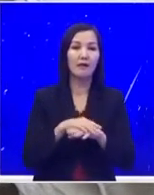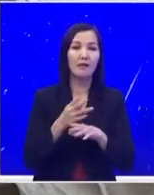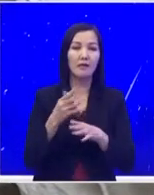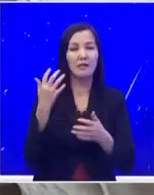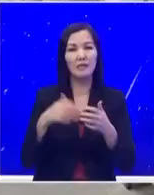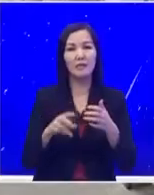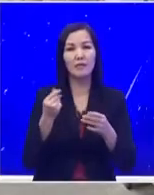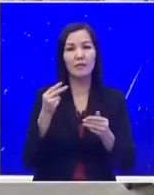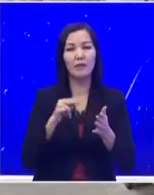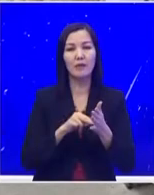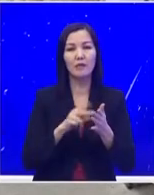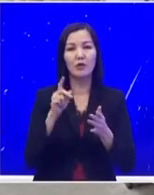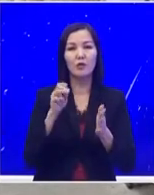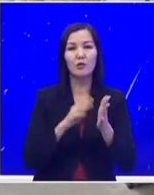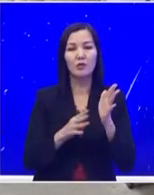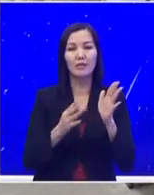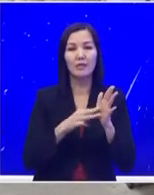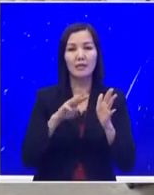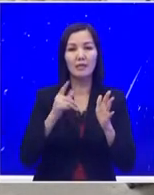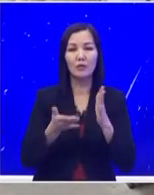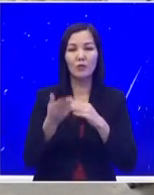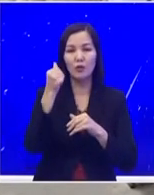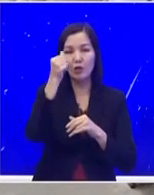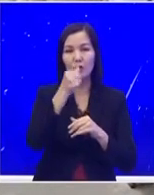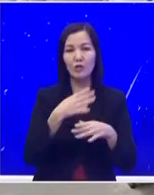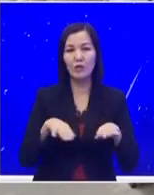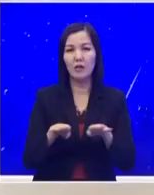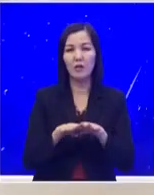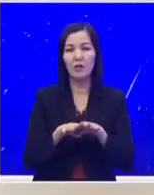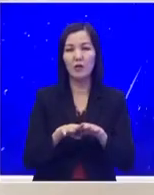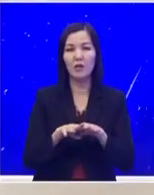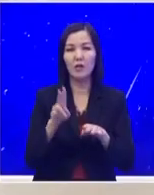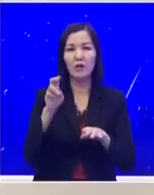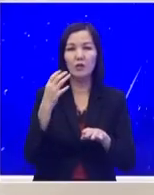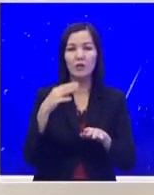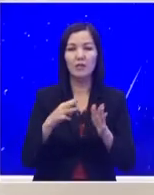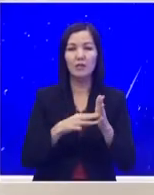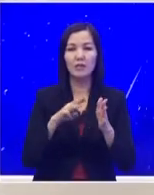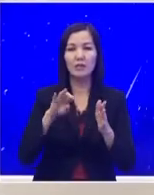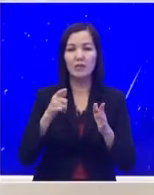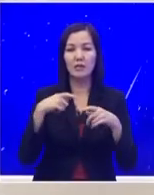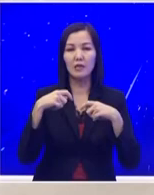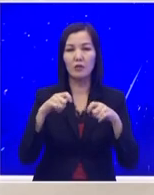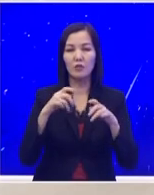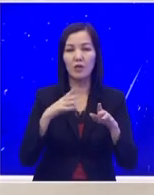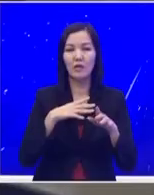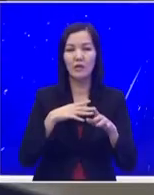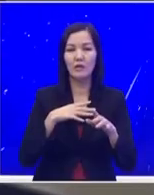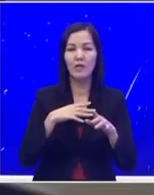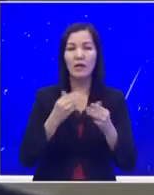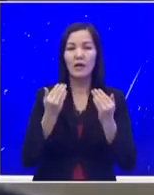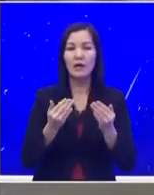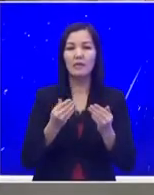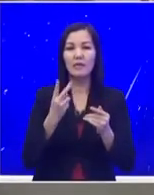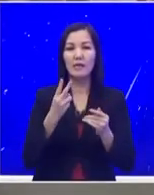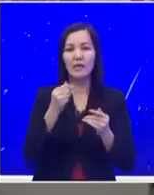бағасы 198 тенге. Салсырып айтсақ, өткен жылы дәл осы уақытта құмшекер 248 тенгеден саудаланыпты. Сарапшы мамандар